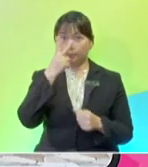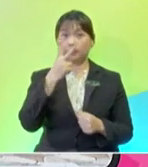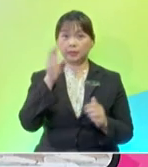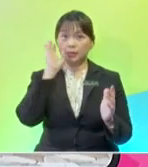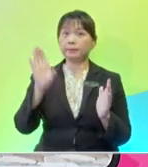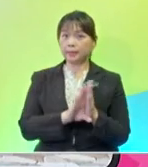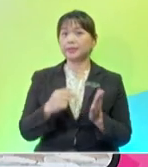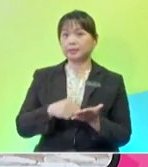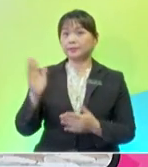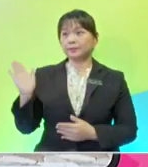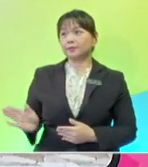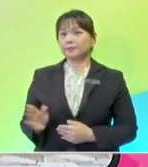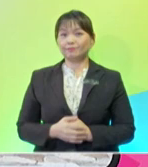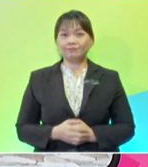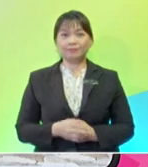tuh Wow